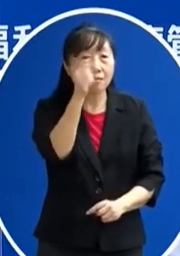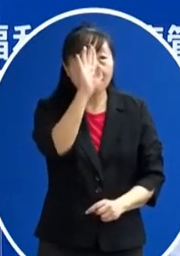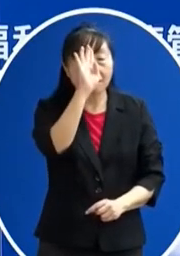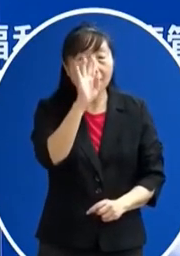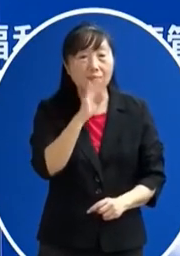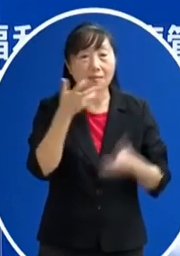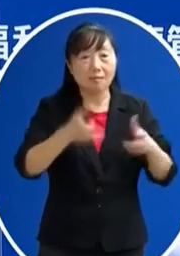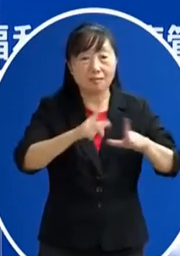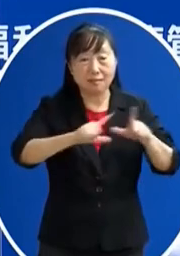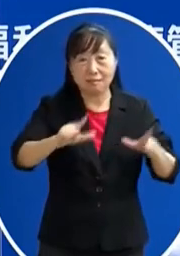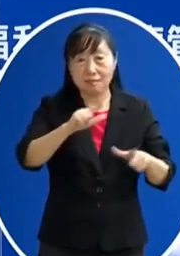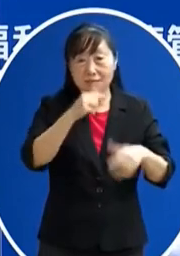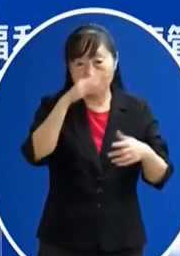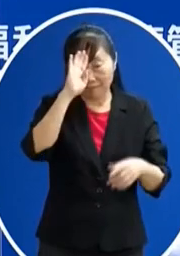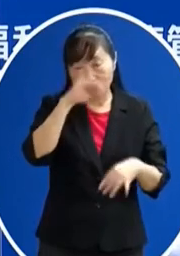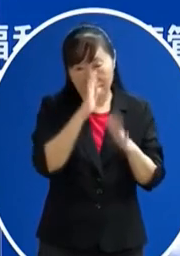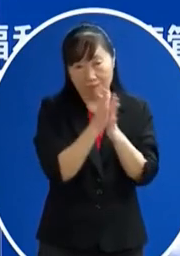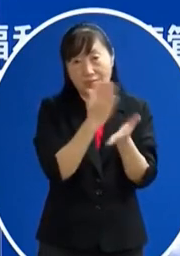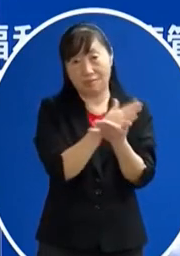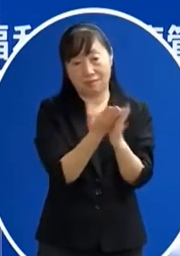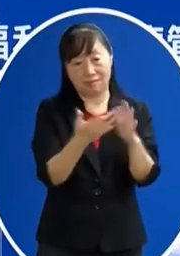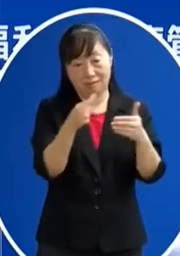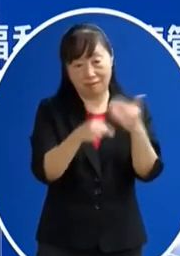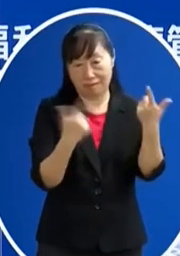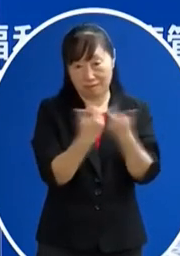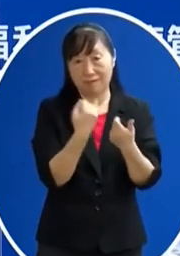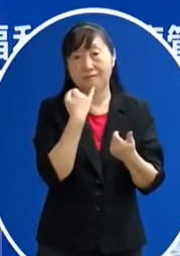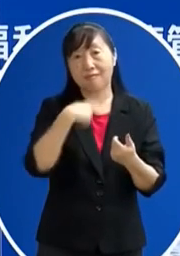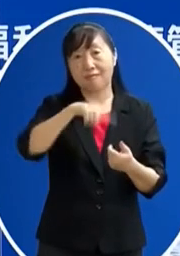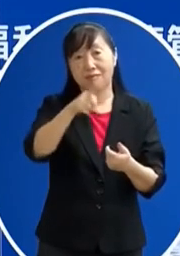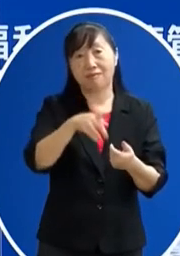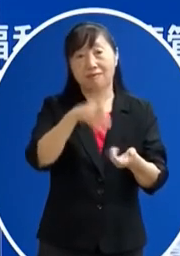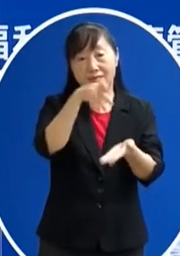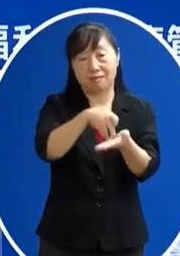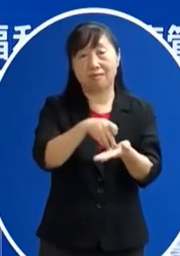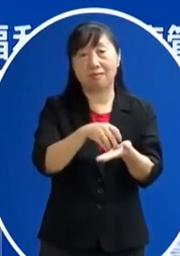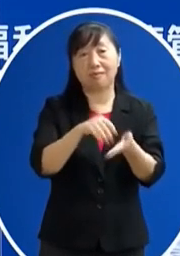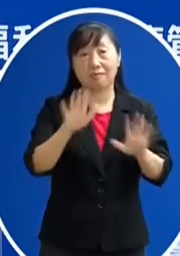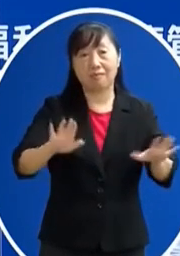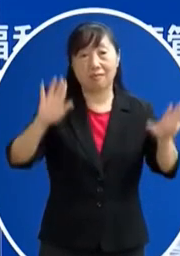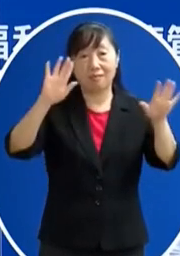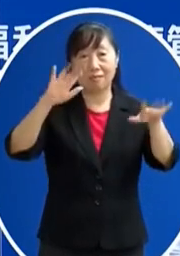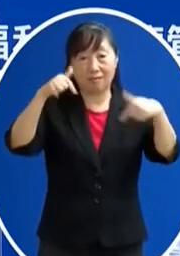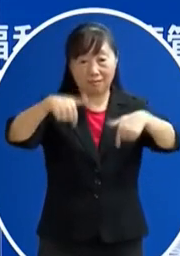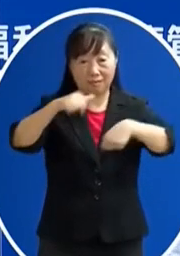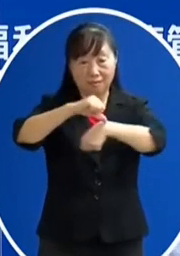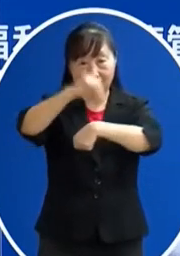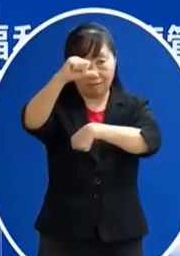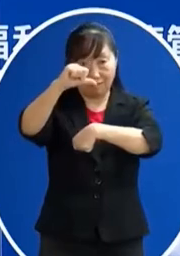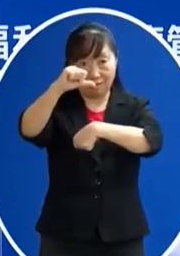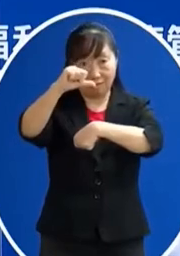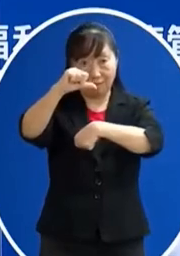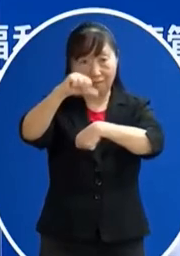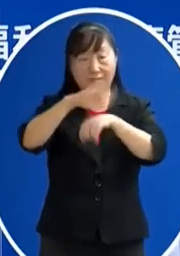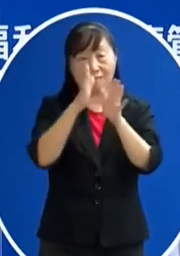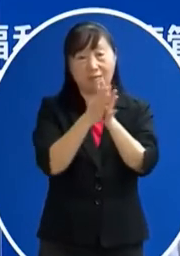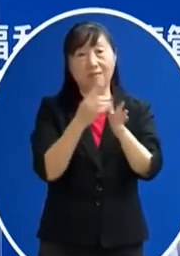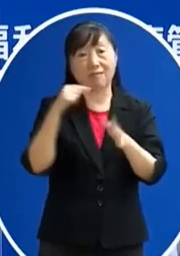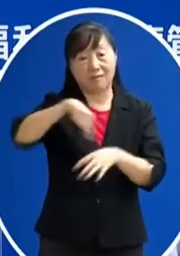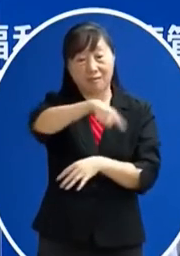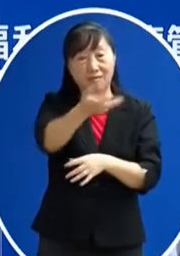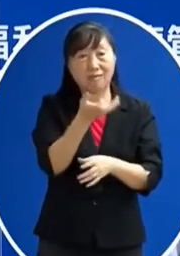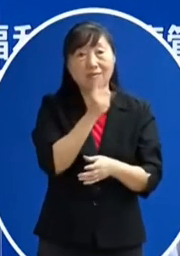者。那医院登记的时间哈，我们到今天傍晚的5点，我们指的是这一批了